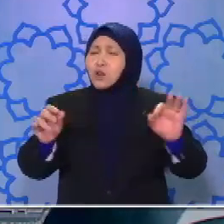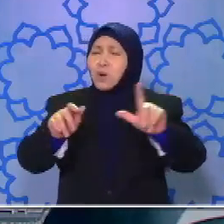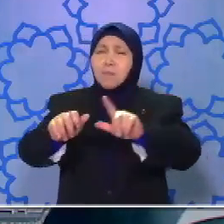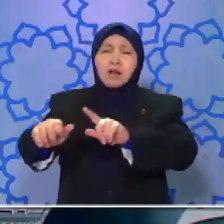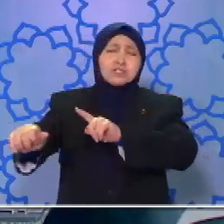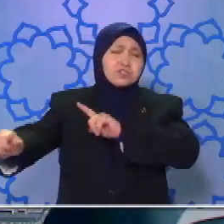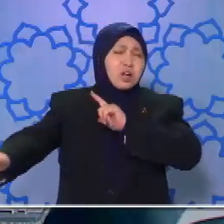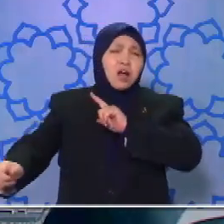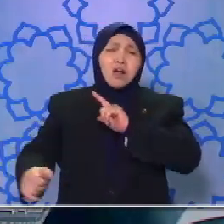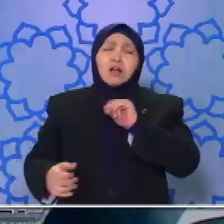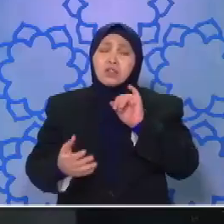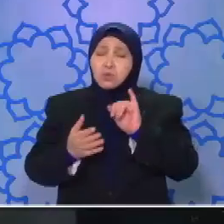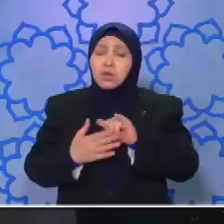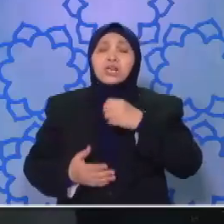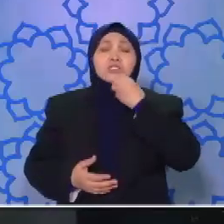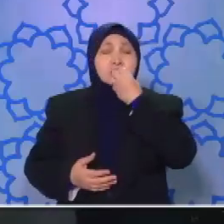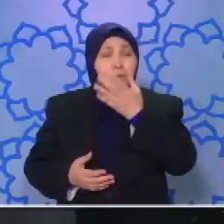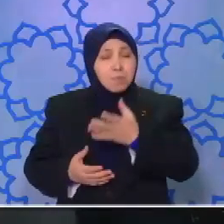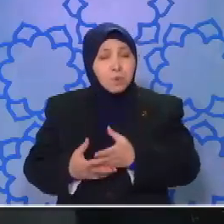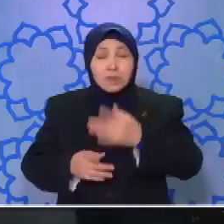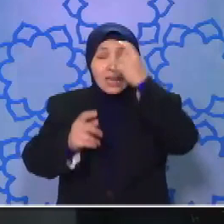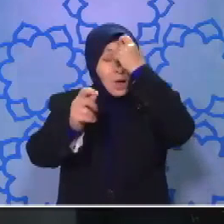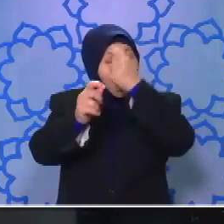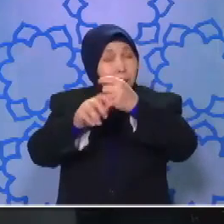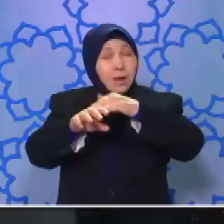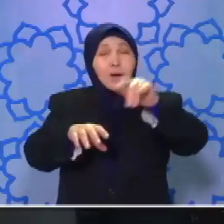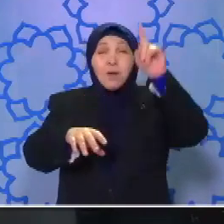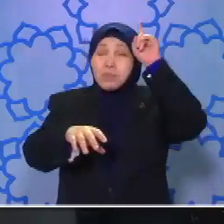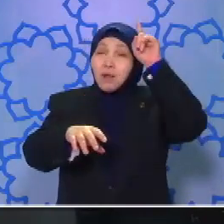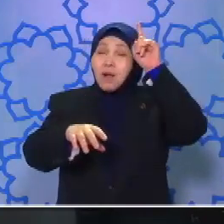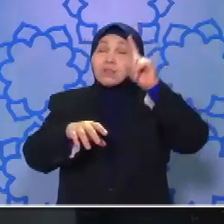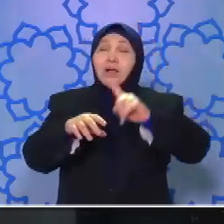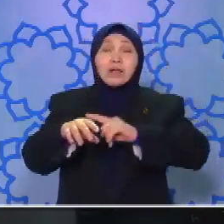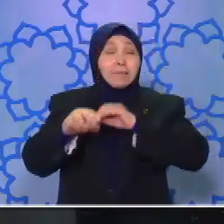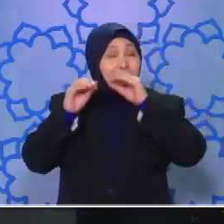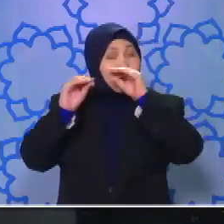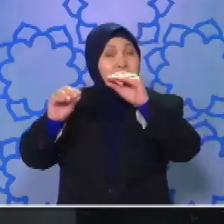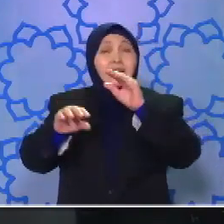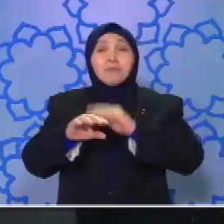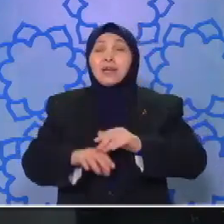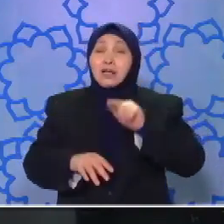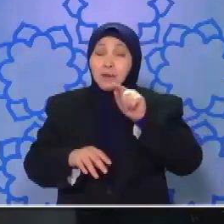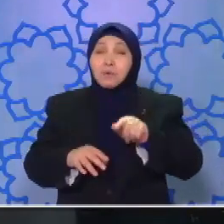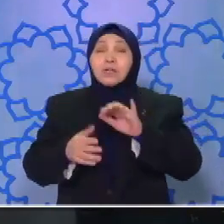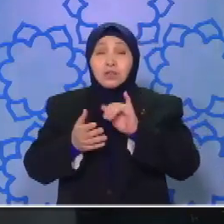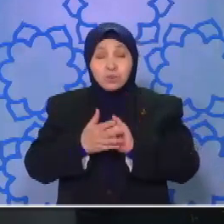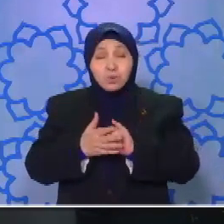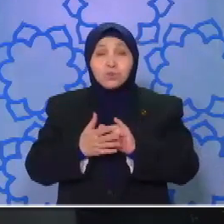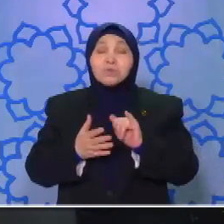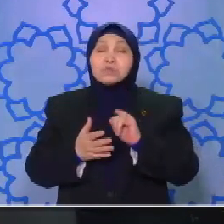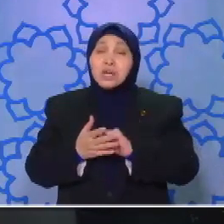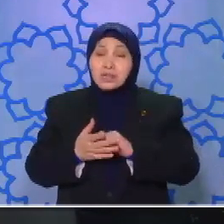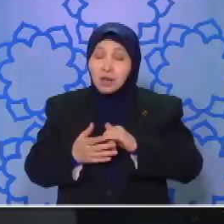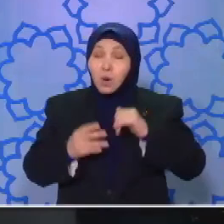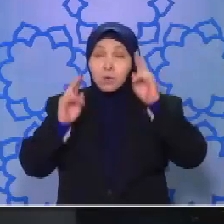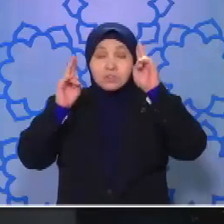hujung itu, Ustaz Fas, yeah, disebut tentang kamu bertakwa pada Allah, Allah akan mengajarkan kepada kamu. Sebelum saya masuk tajwid, mungkin Ustaz Fas